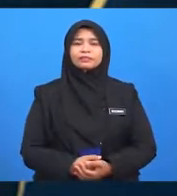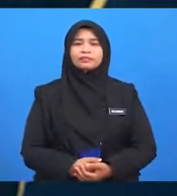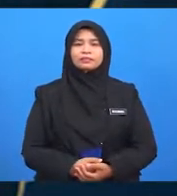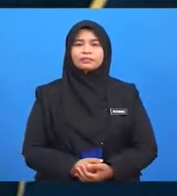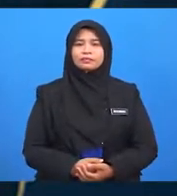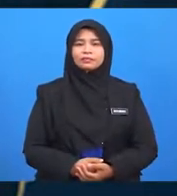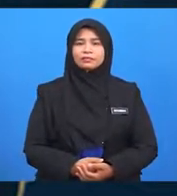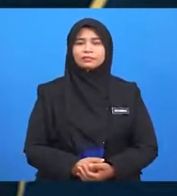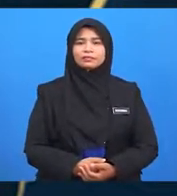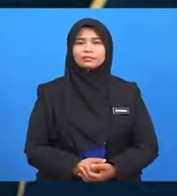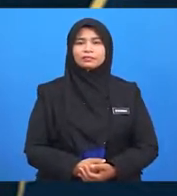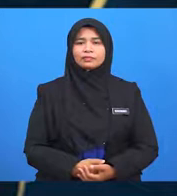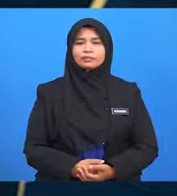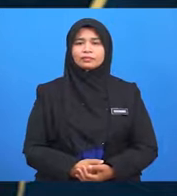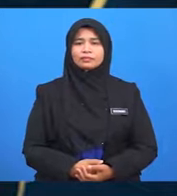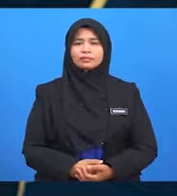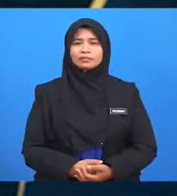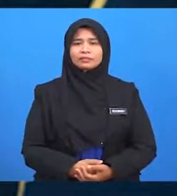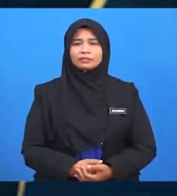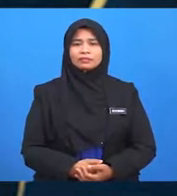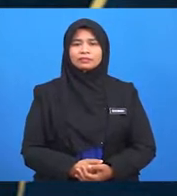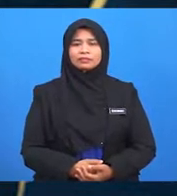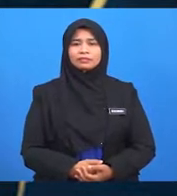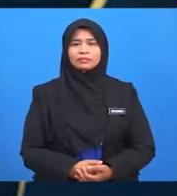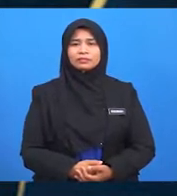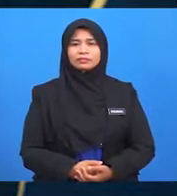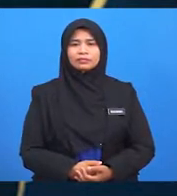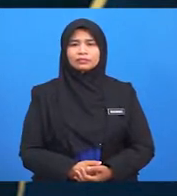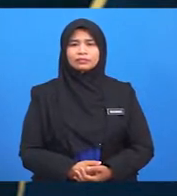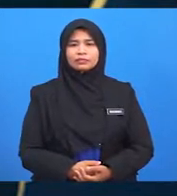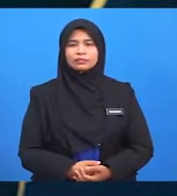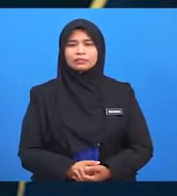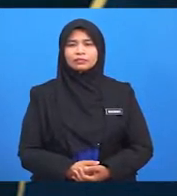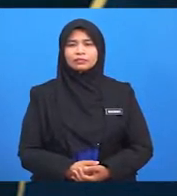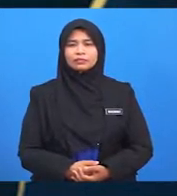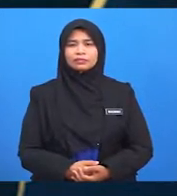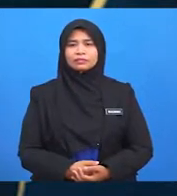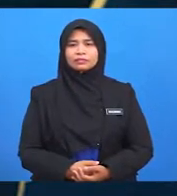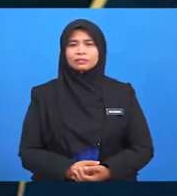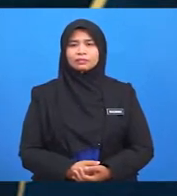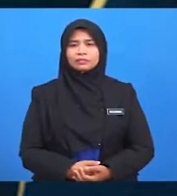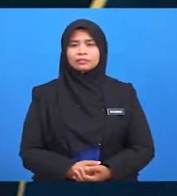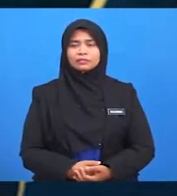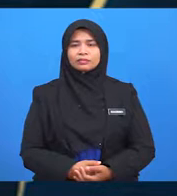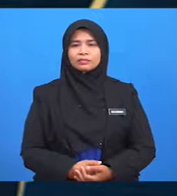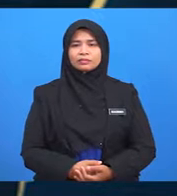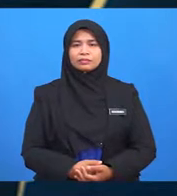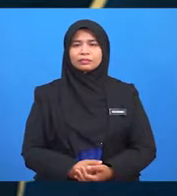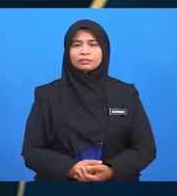Sabda Rasulullah sallallahu alaihi wasallam. Kullukum ra'in wa kullukum